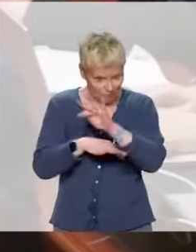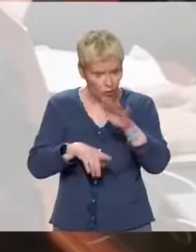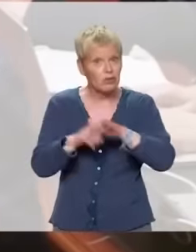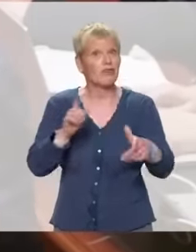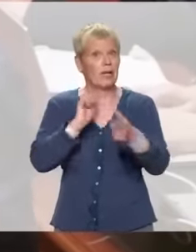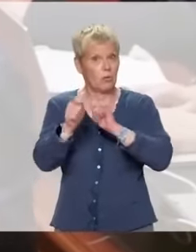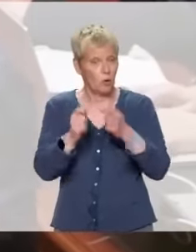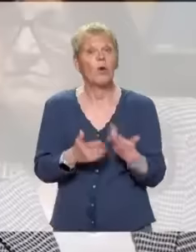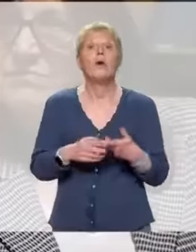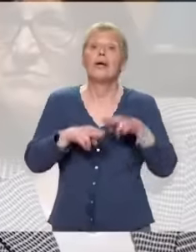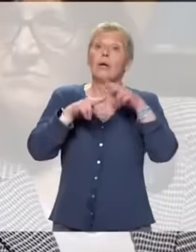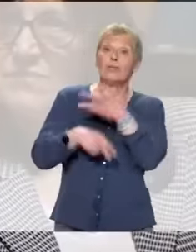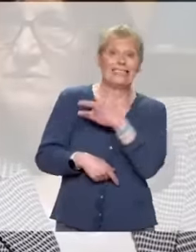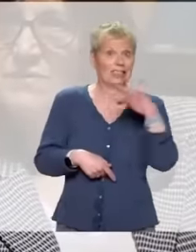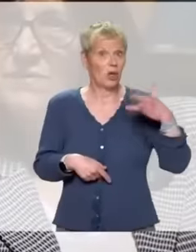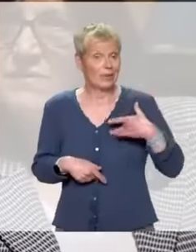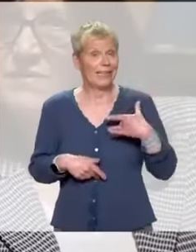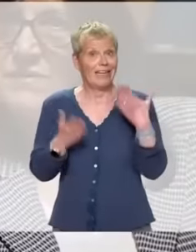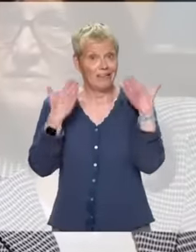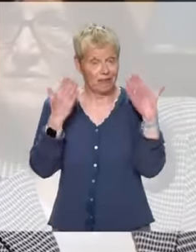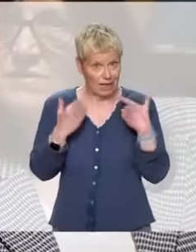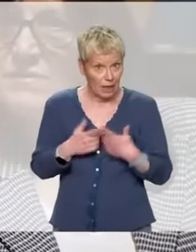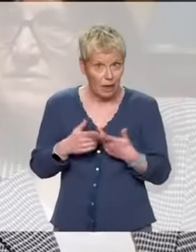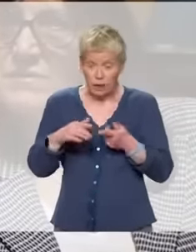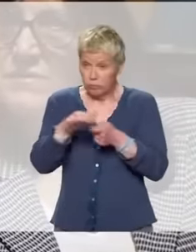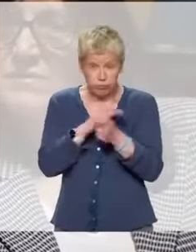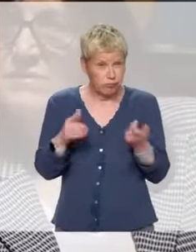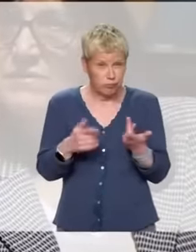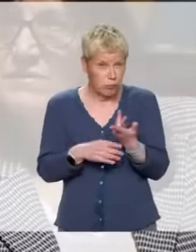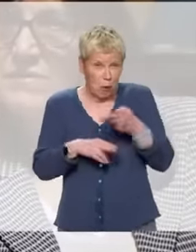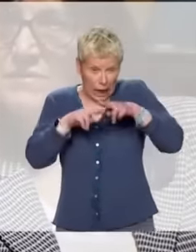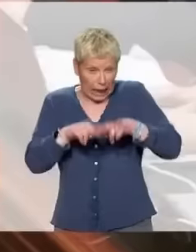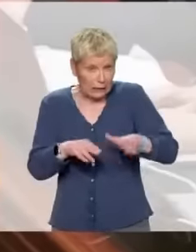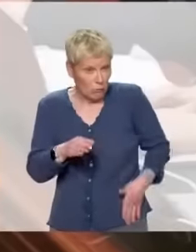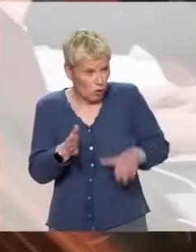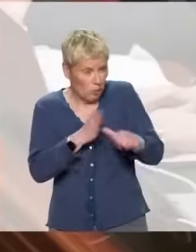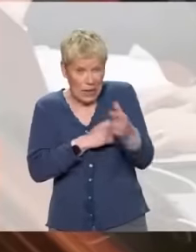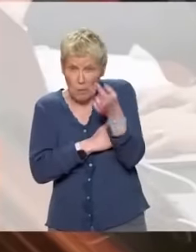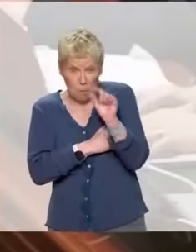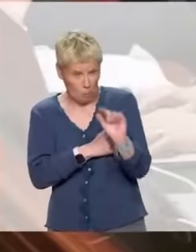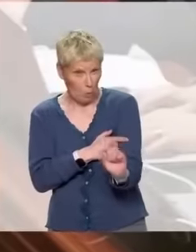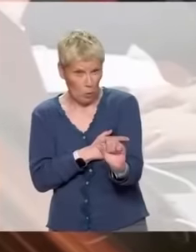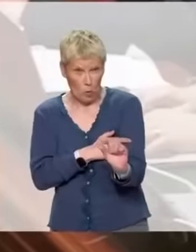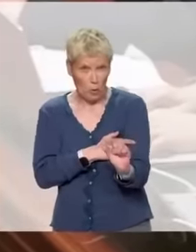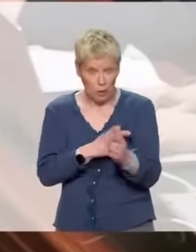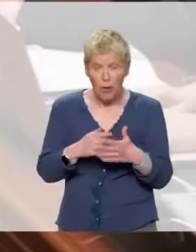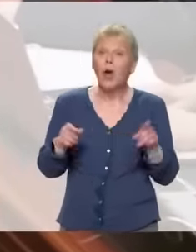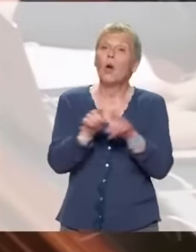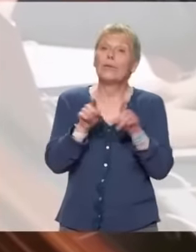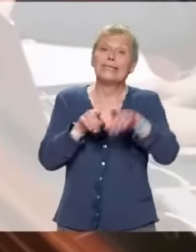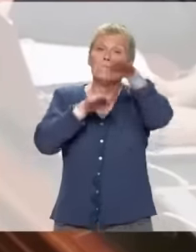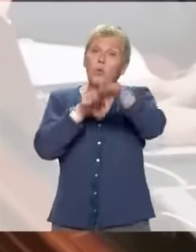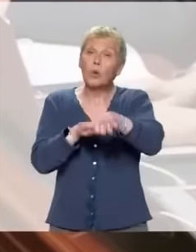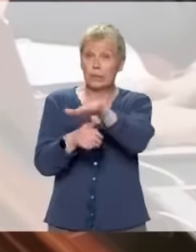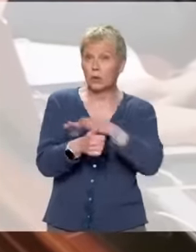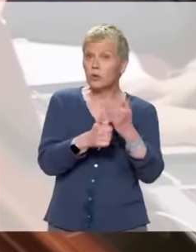reste à charge des dépenses de santé, il est un des plus faibles de tous les pays développés de la planète. Et sur notre système de protection sociale